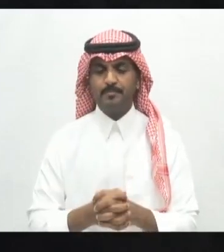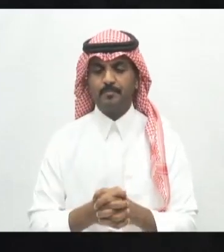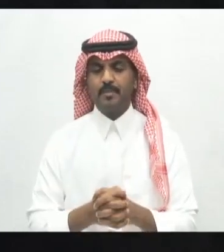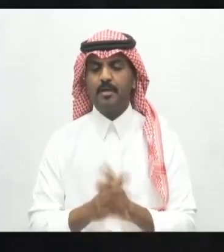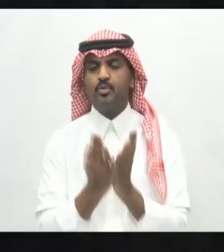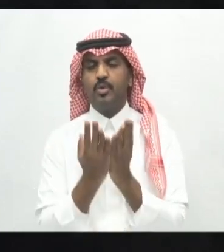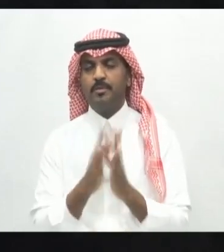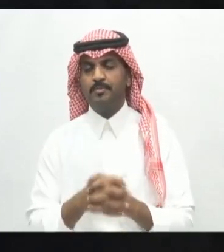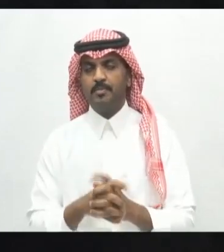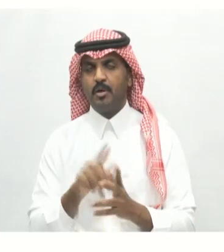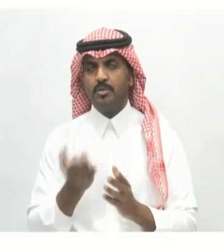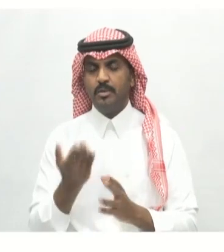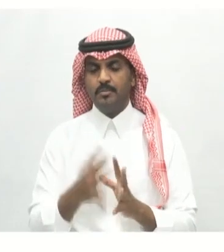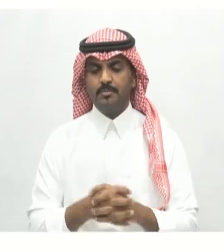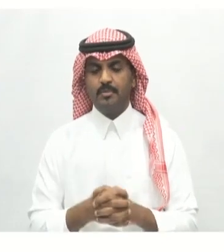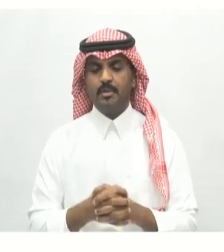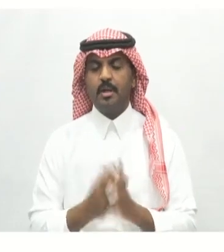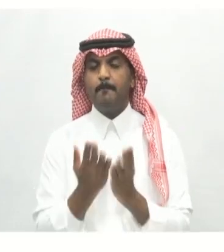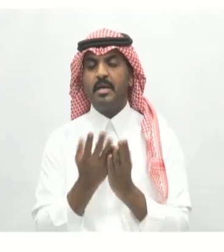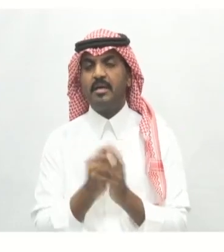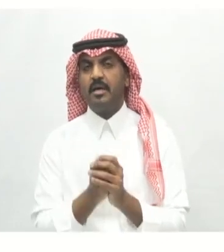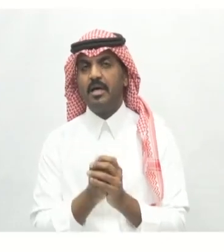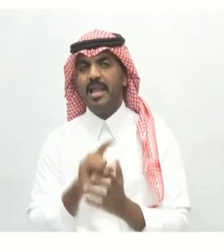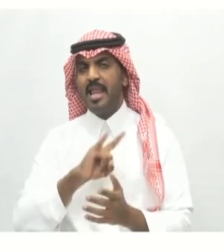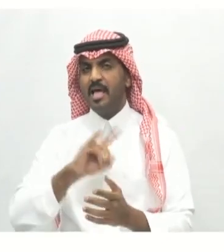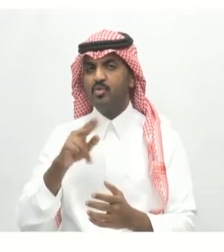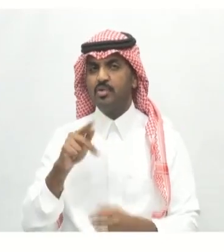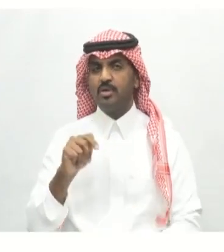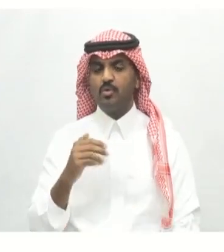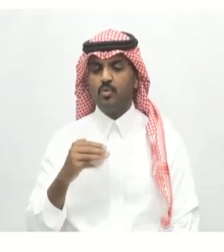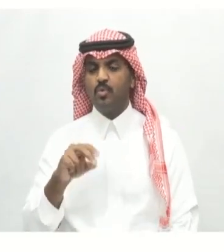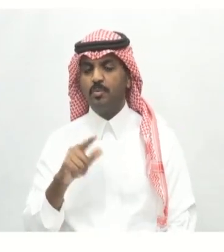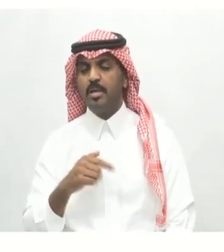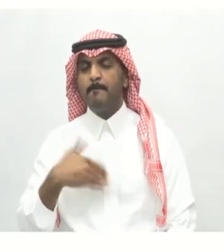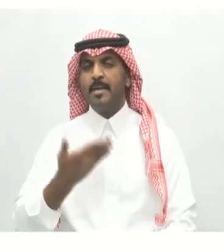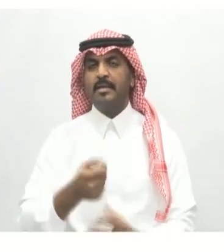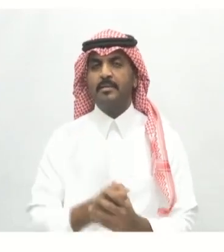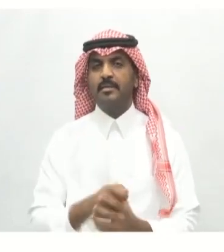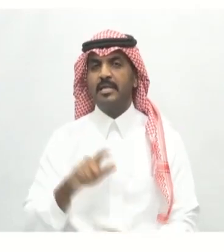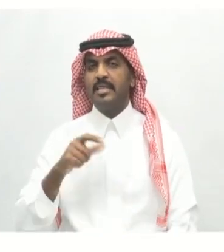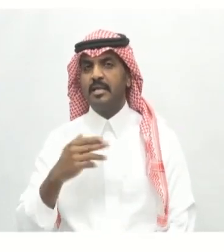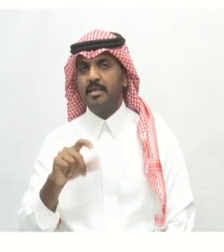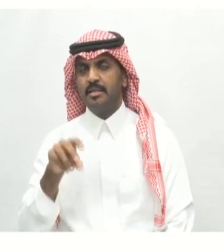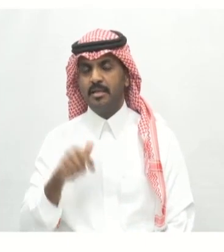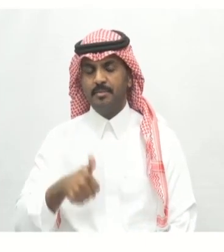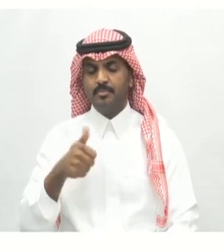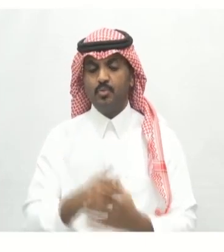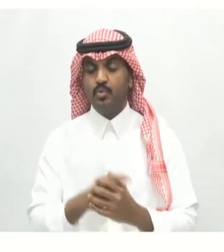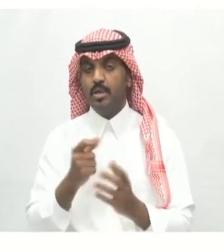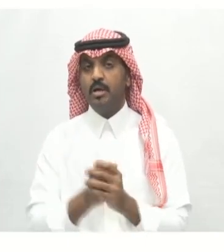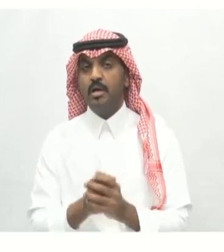الدعاء كقوله تعالى ربنا لا تزق قلوبنا بعد اذ هديتنا فهنا